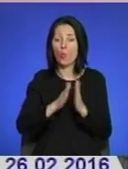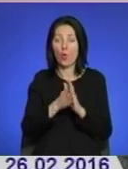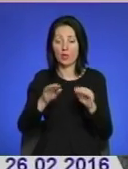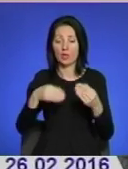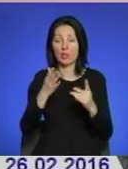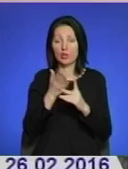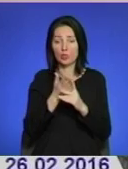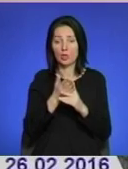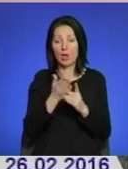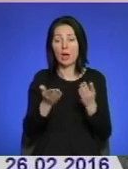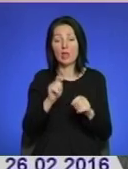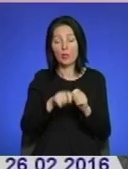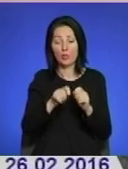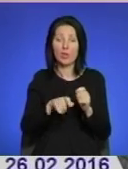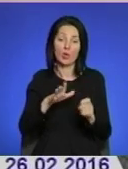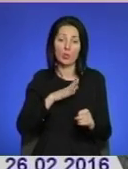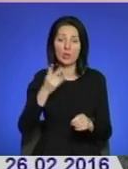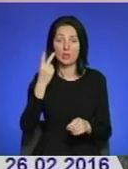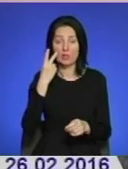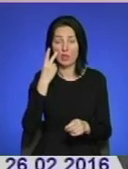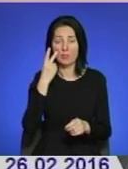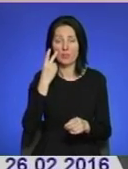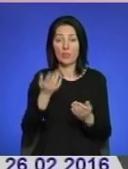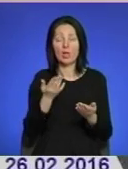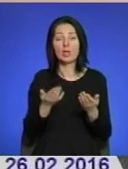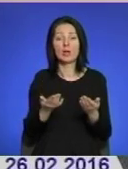субсидій, але перевірки існували завжди. Але